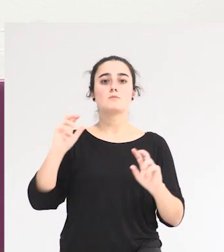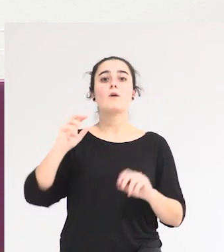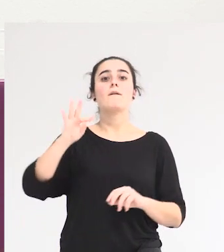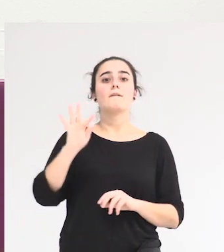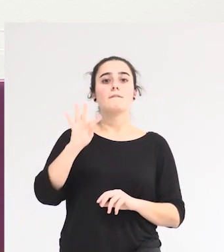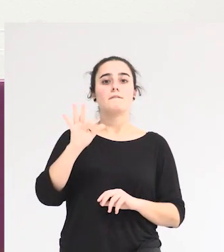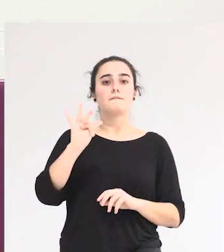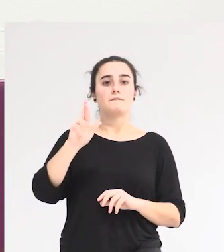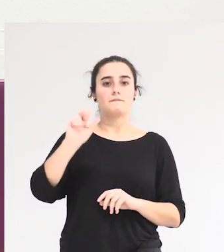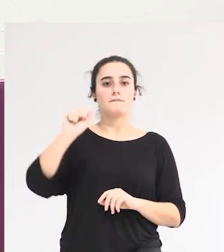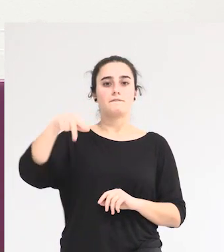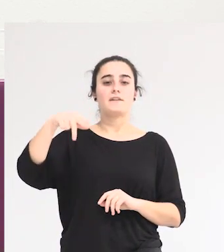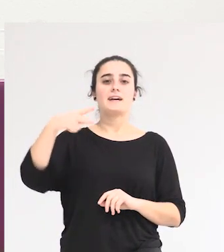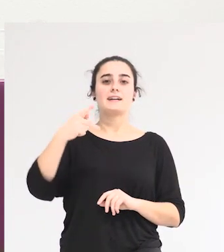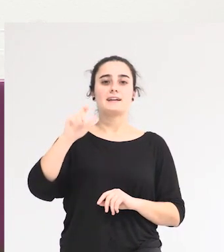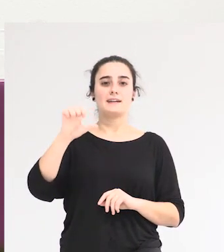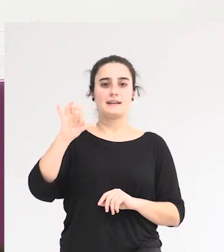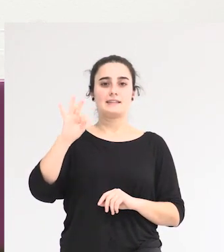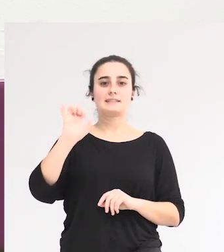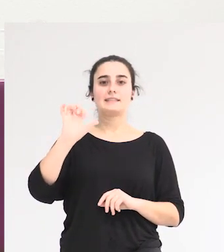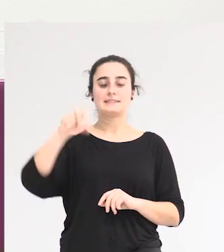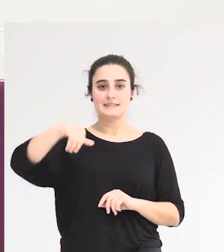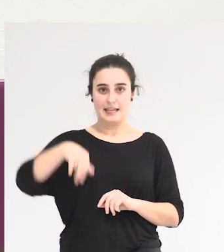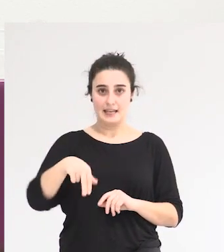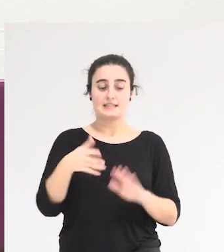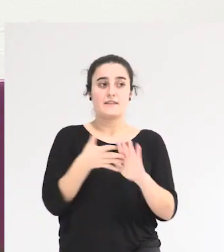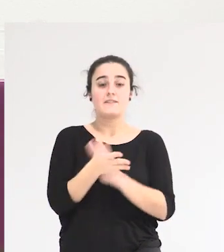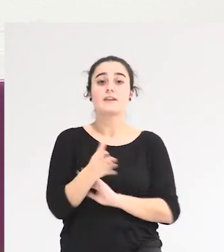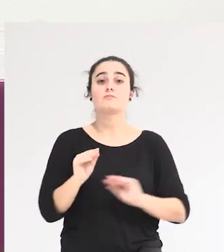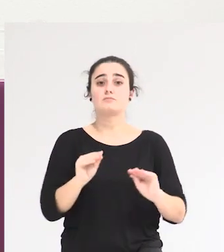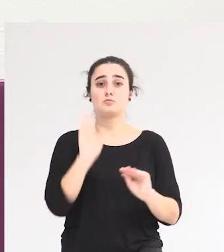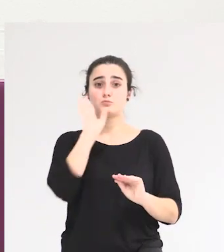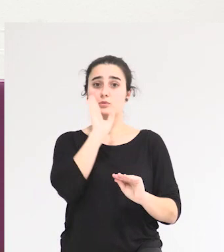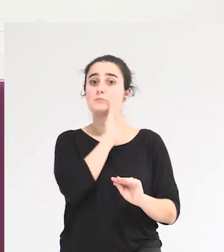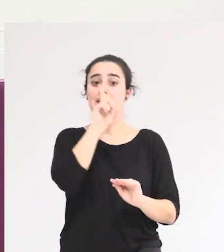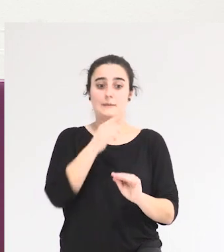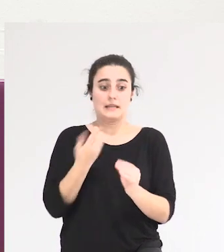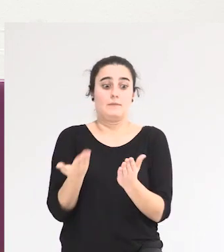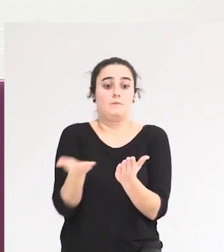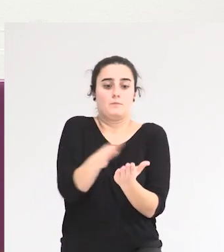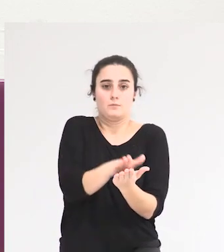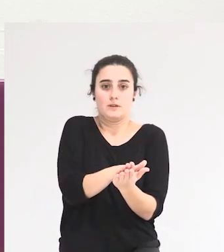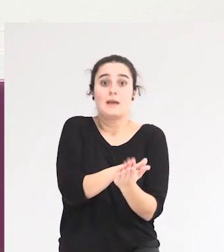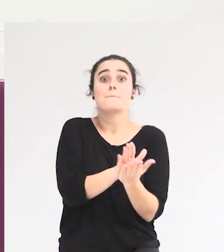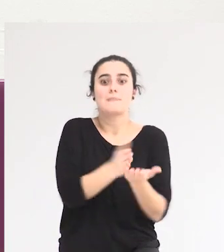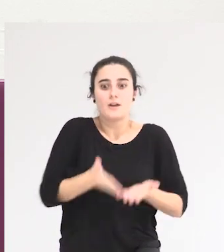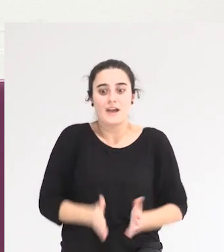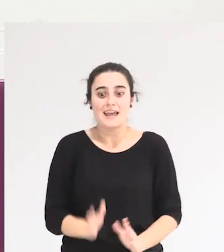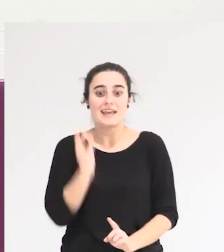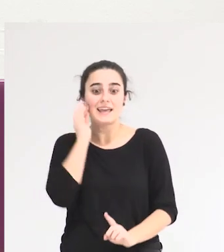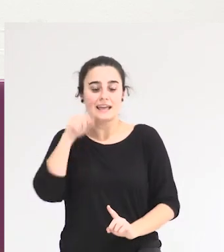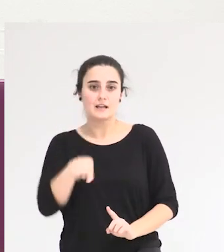bueno, ezinezkoa izan zen, edo amatasunak hil egin zuen Mary Wollstonecraft, baina Mary Shelley ama izan da